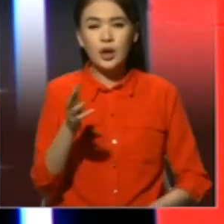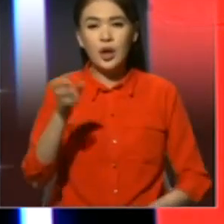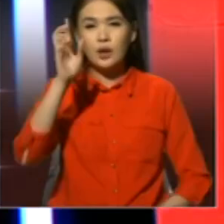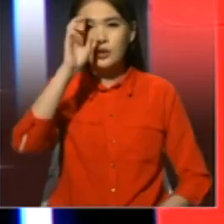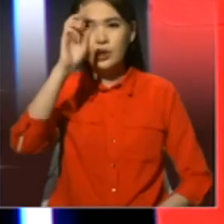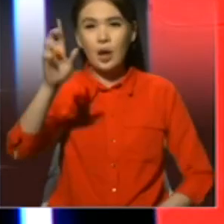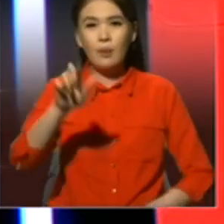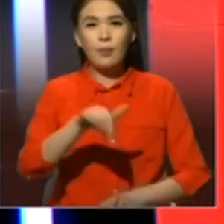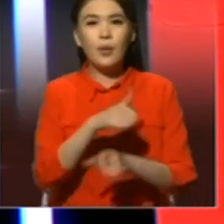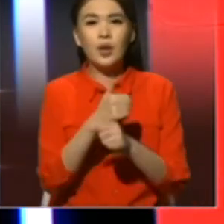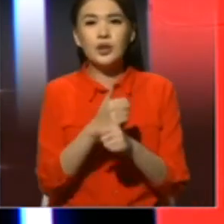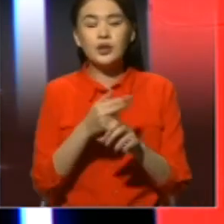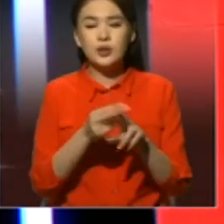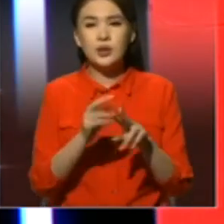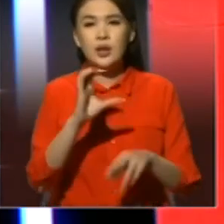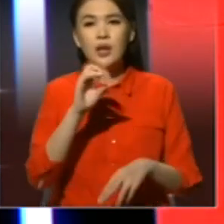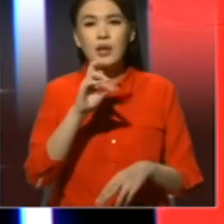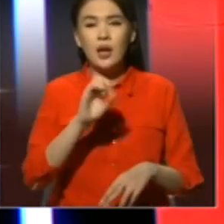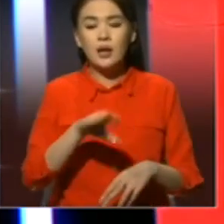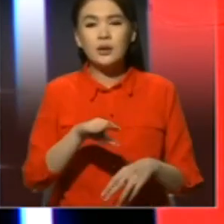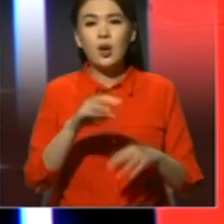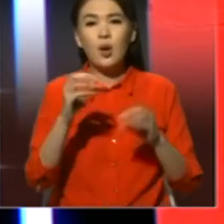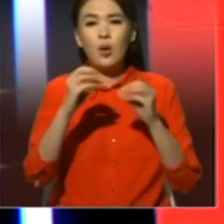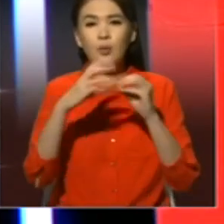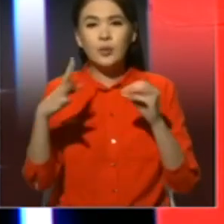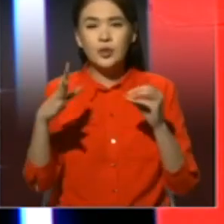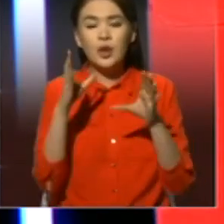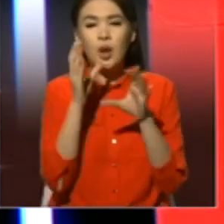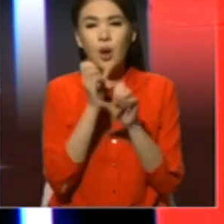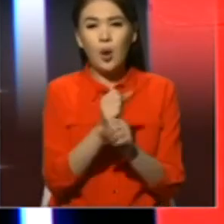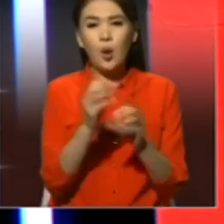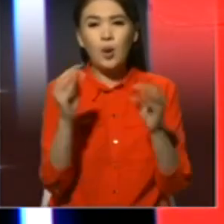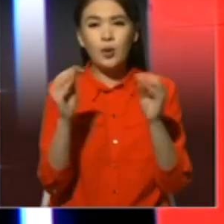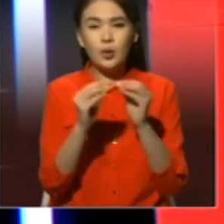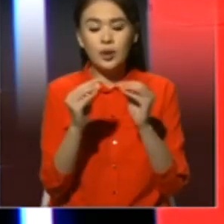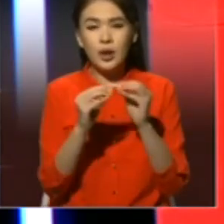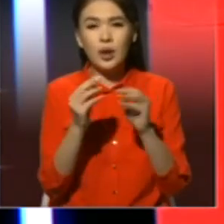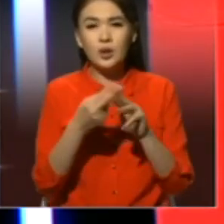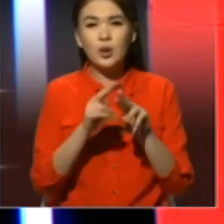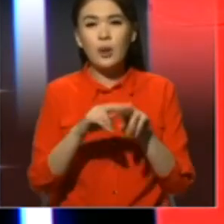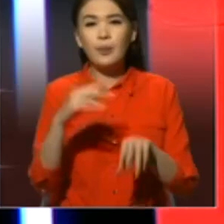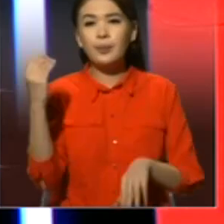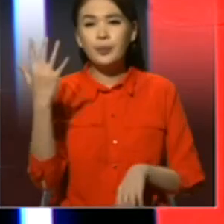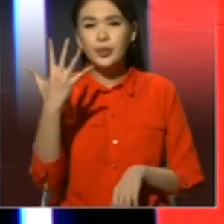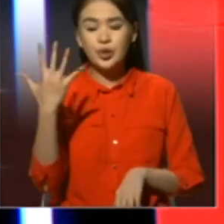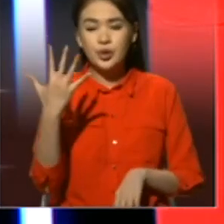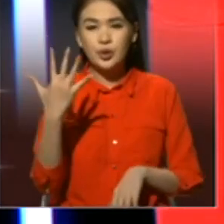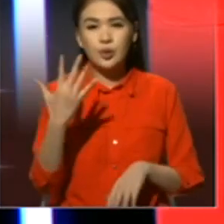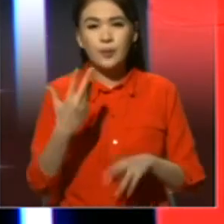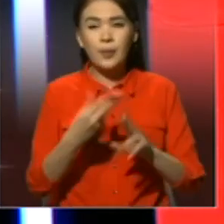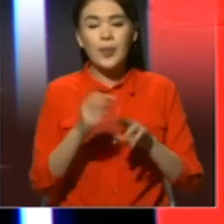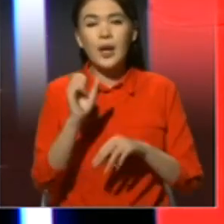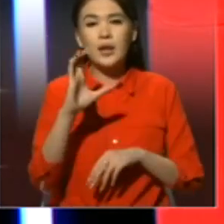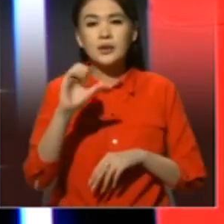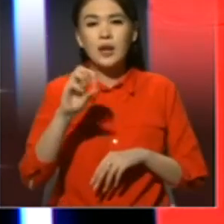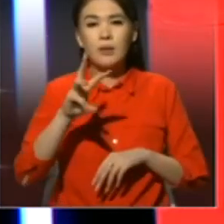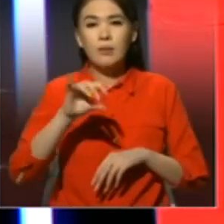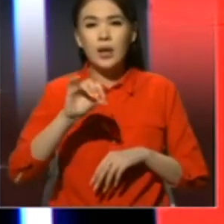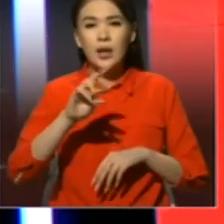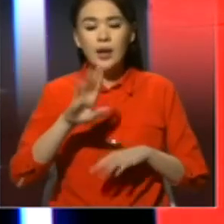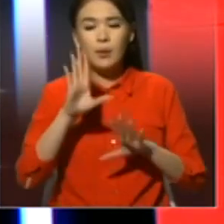Мемлекет басшысының сенаттағы 15 квотасы 10-ға қысқарды. Оның 5-уін ассамблея ұсына